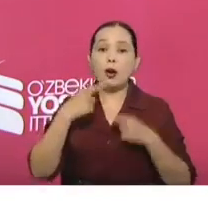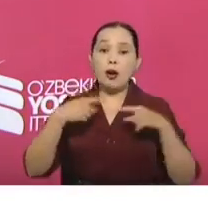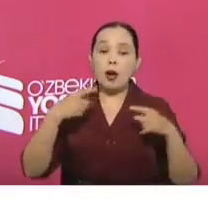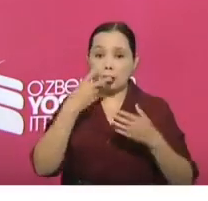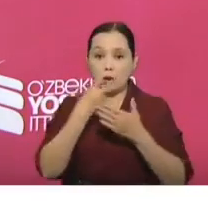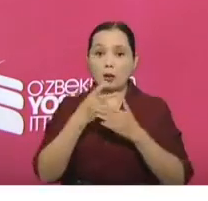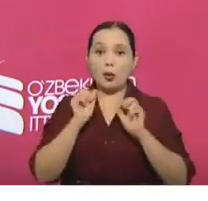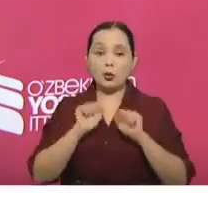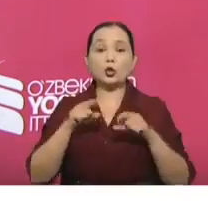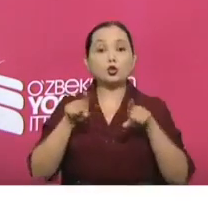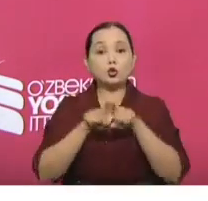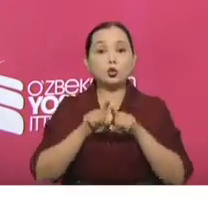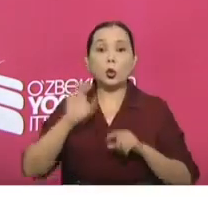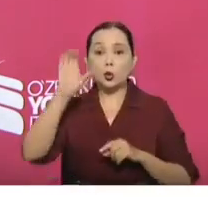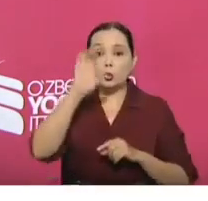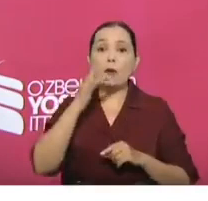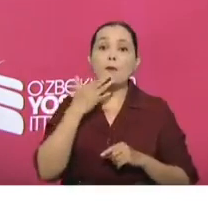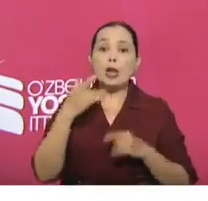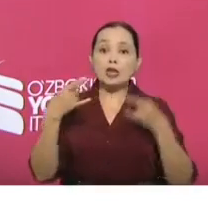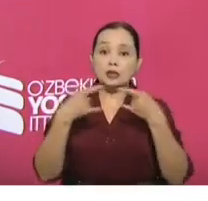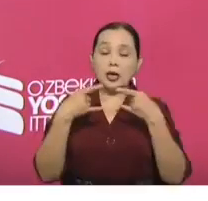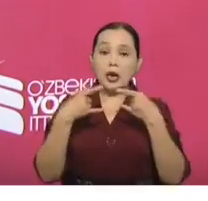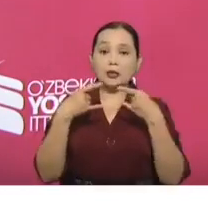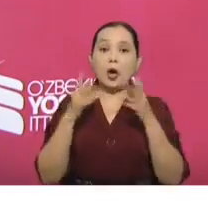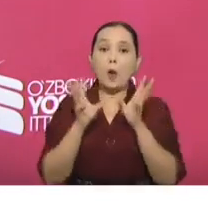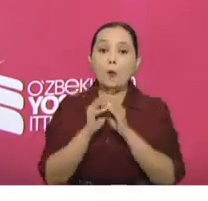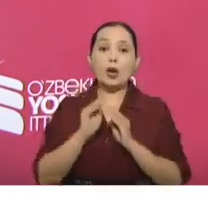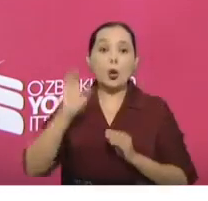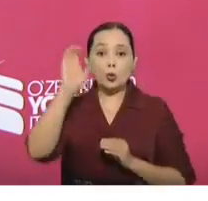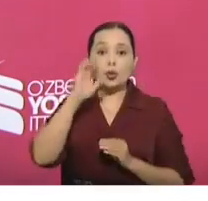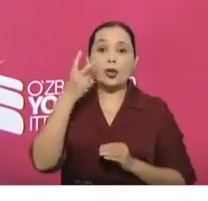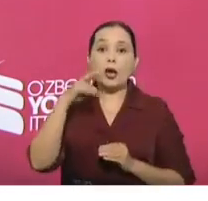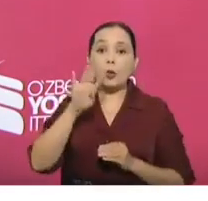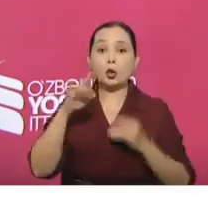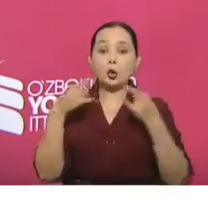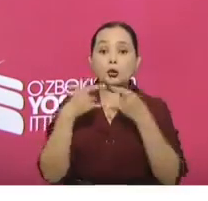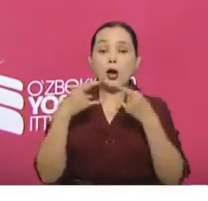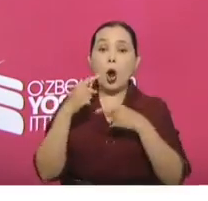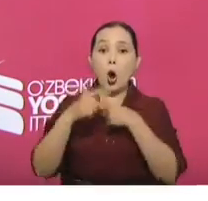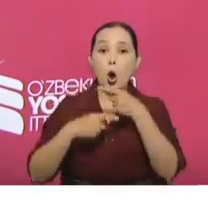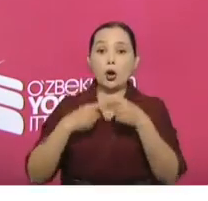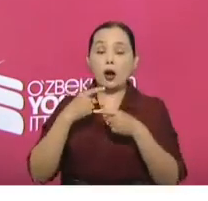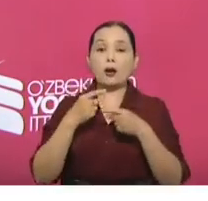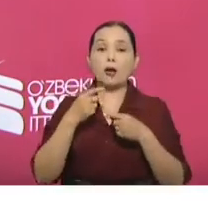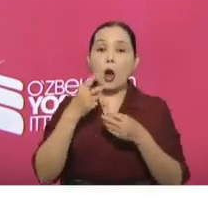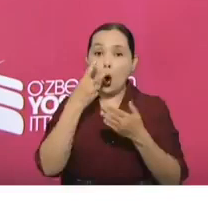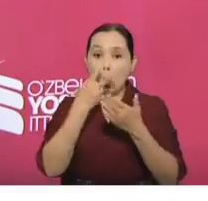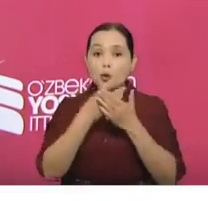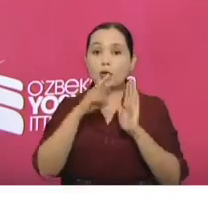borilyapti. Shuningdek, O'zbekiston Milliy teleradio kompaniyasi bilan O'zbekiston 24 telekanali orqali